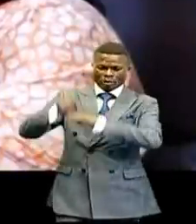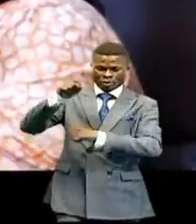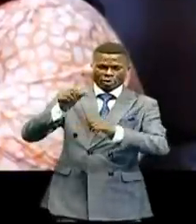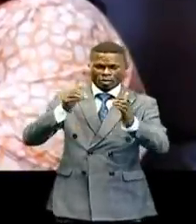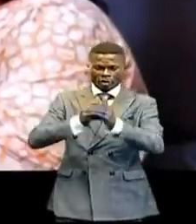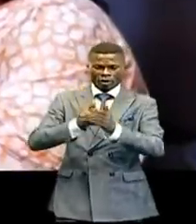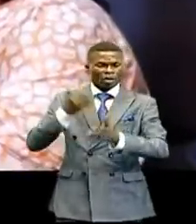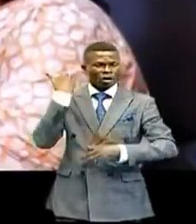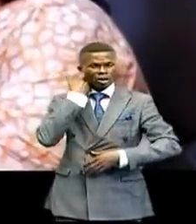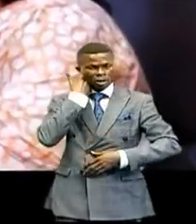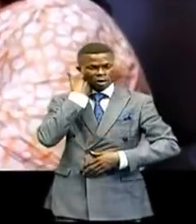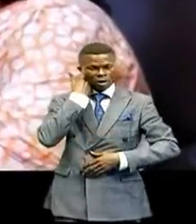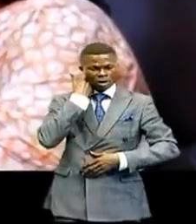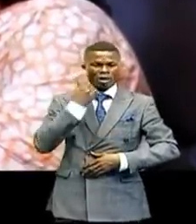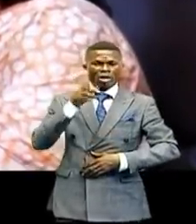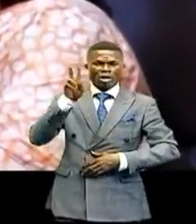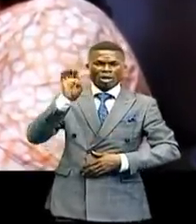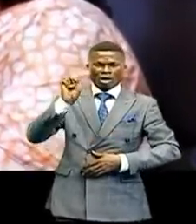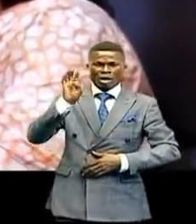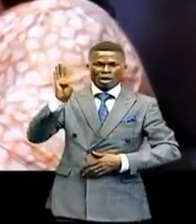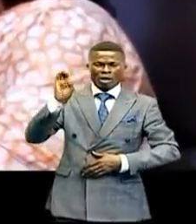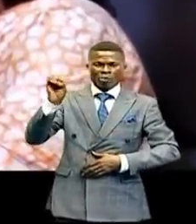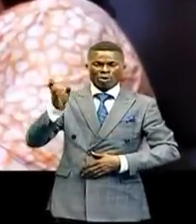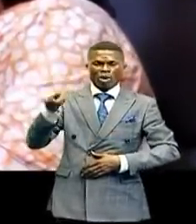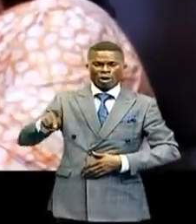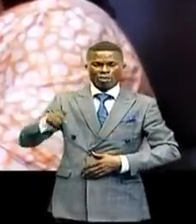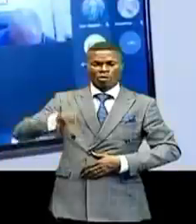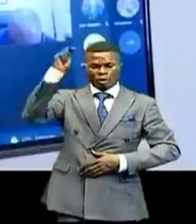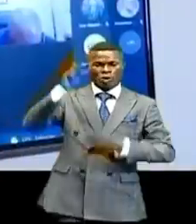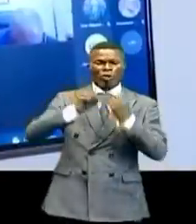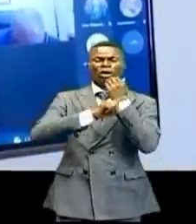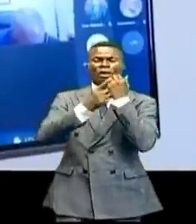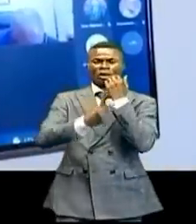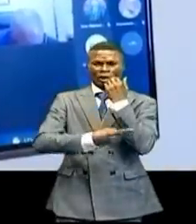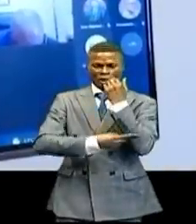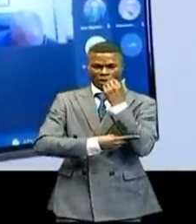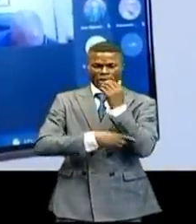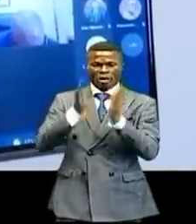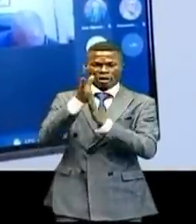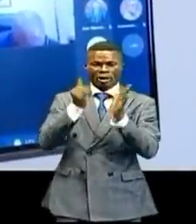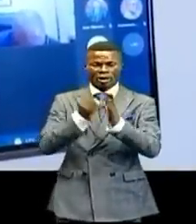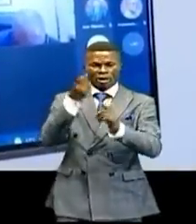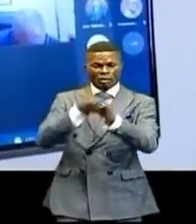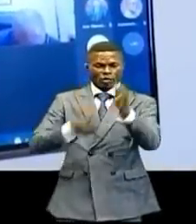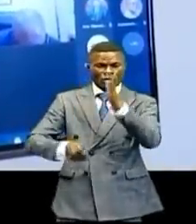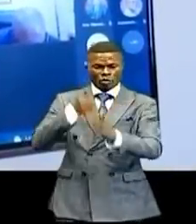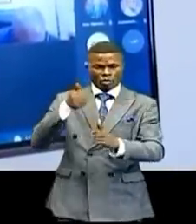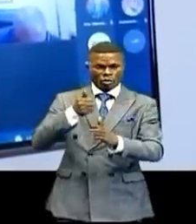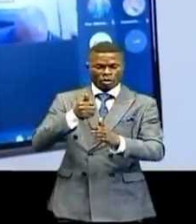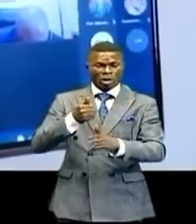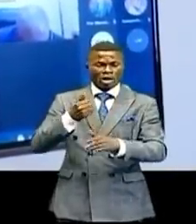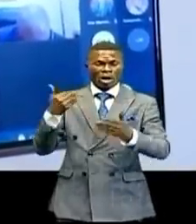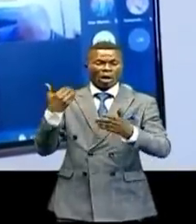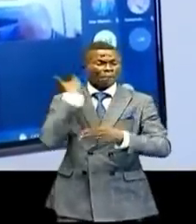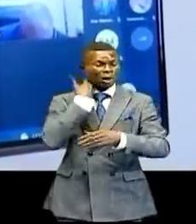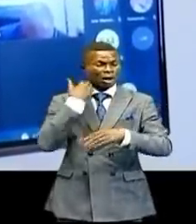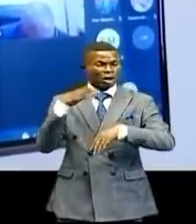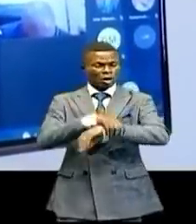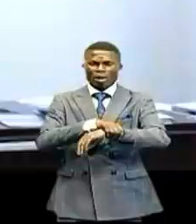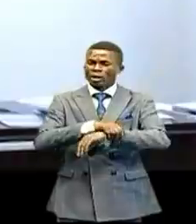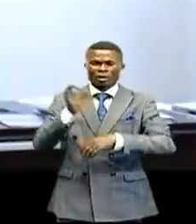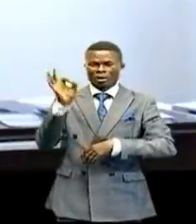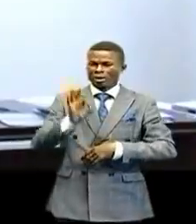contre l'épidémie à virus Ebola dans la province du Nord Kivu. Au 16 novembre, aucun nouveau cas n'a été